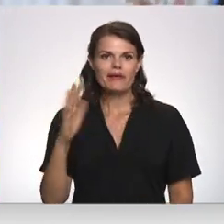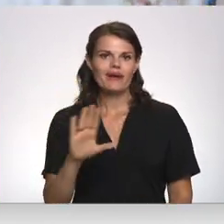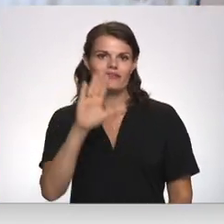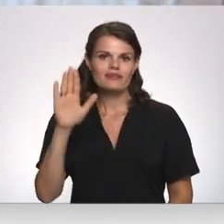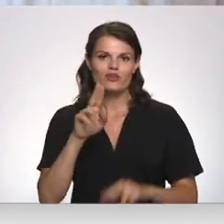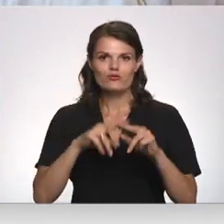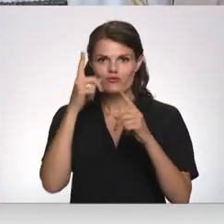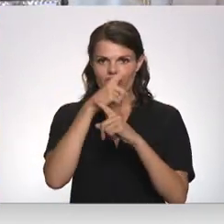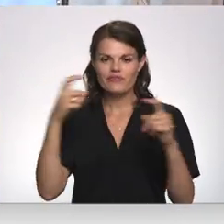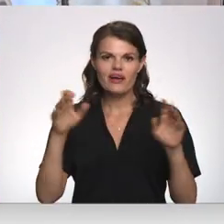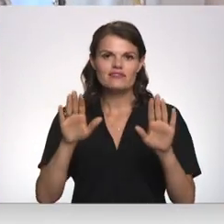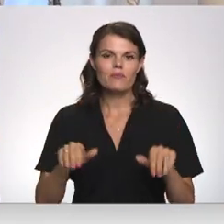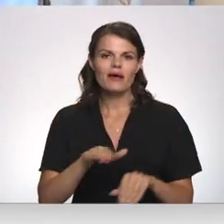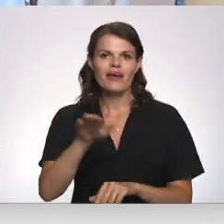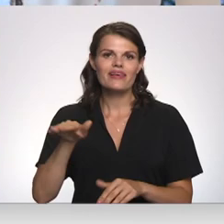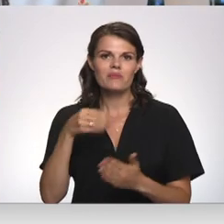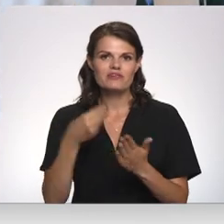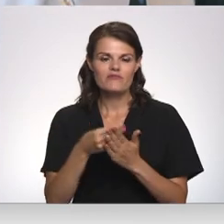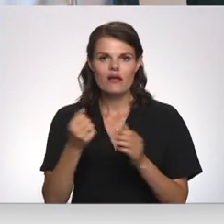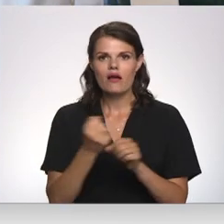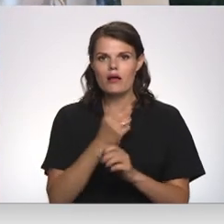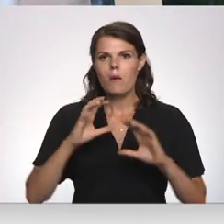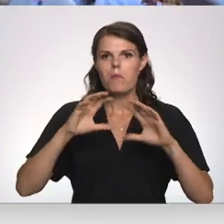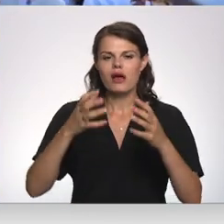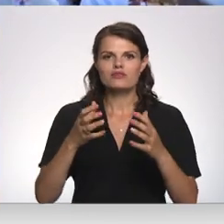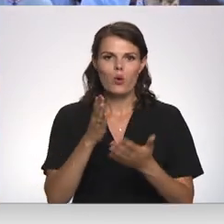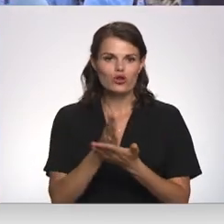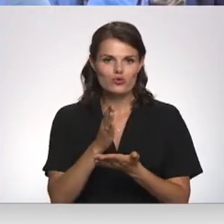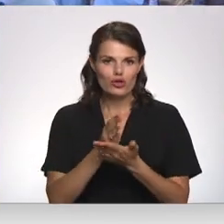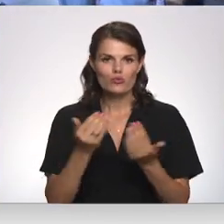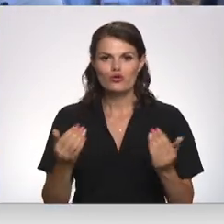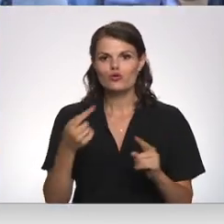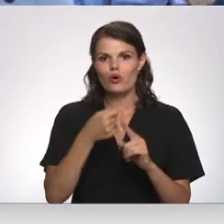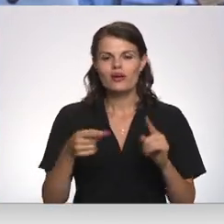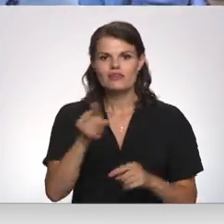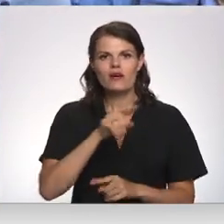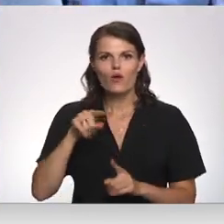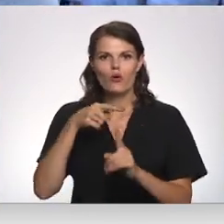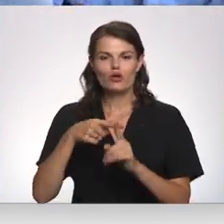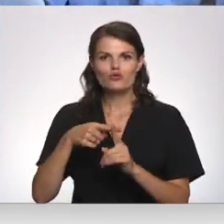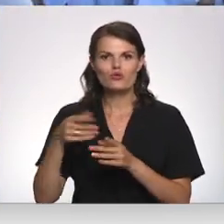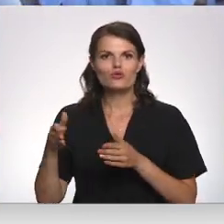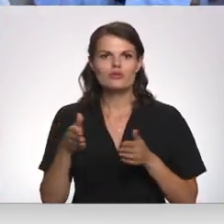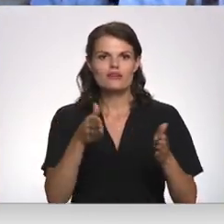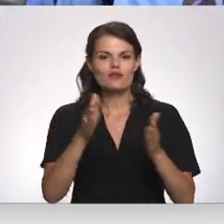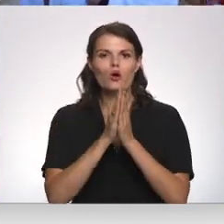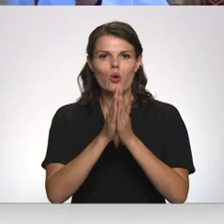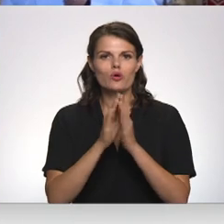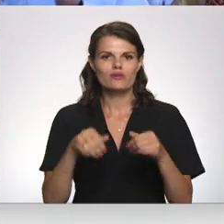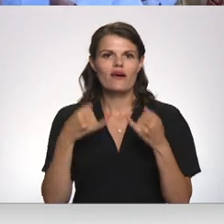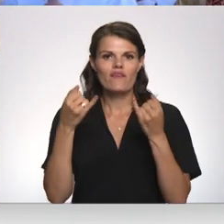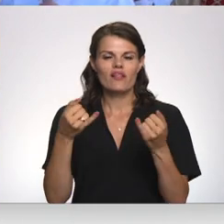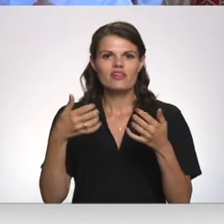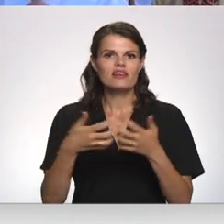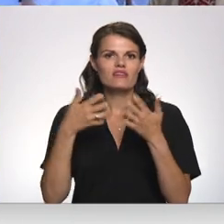vēsta par ģimeniskām vērtībām gan pasaules mēroga notikumiem. Šajā reizē tautas krustaceļa lūkšanas bija veltītas kara